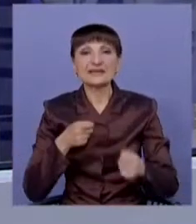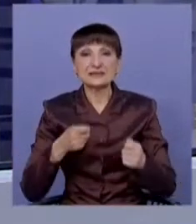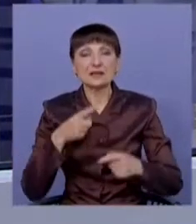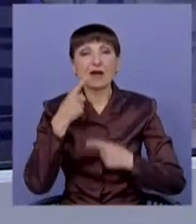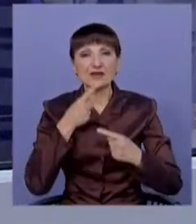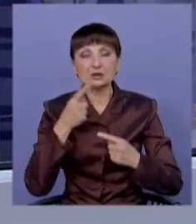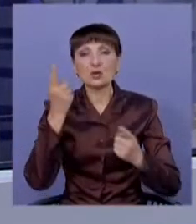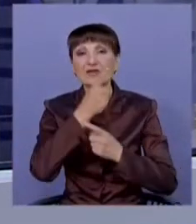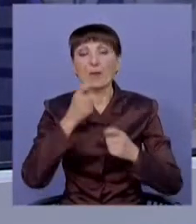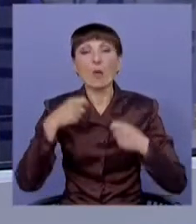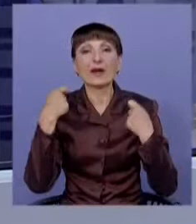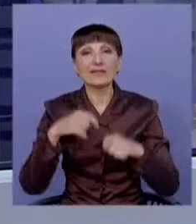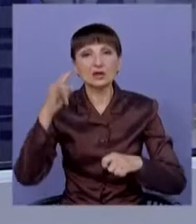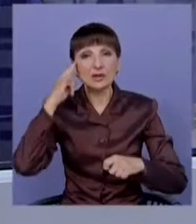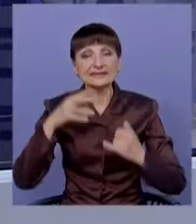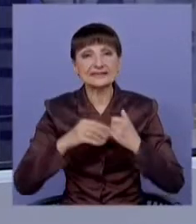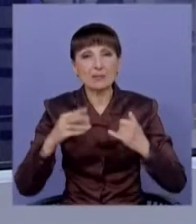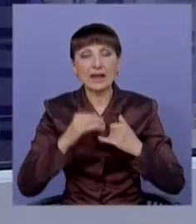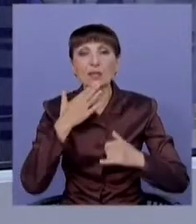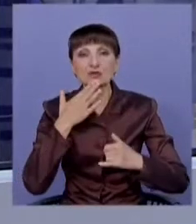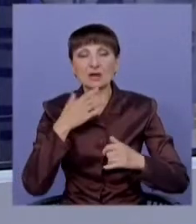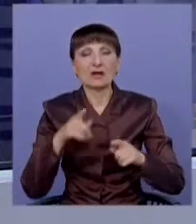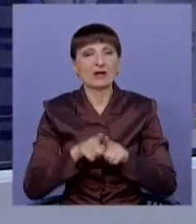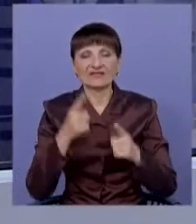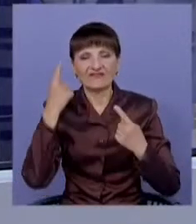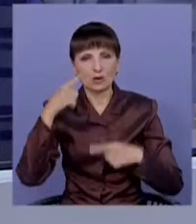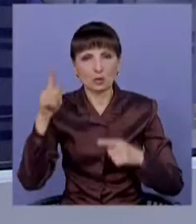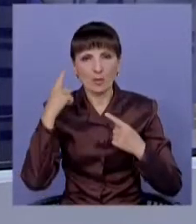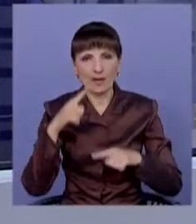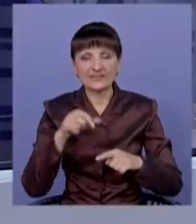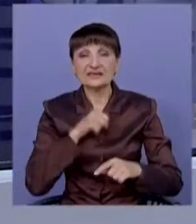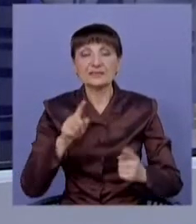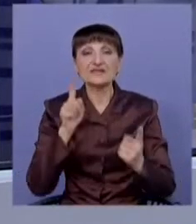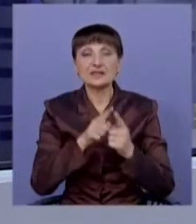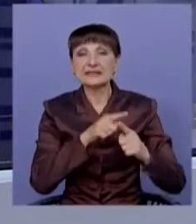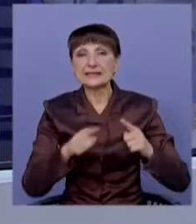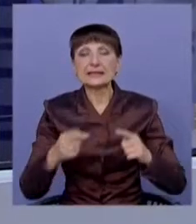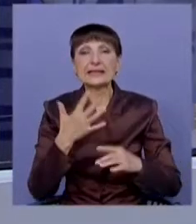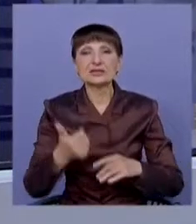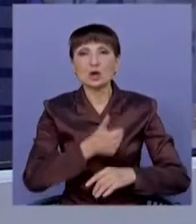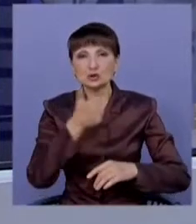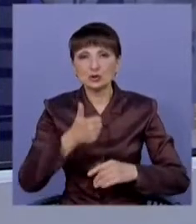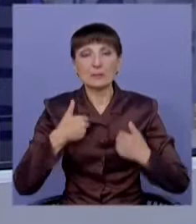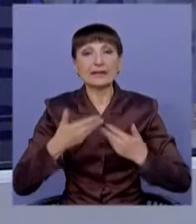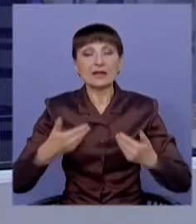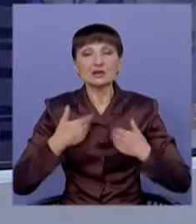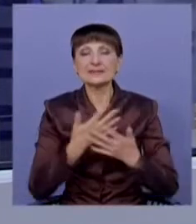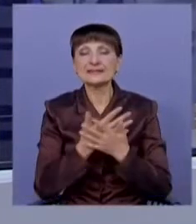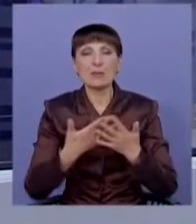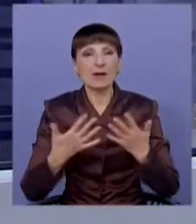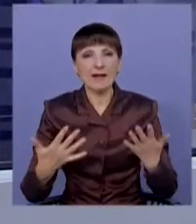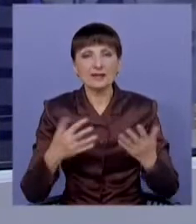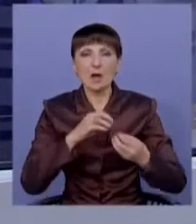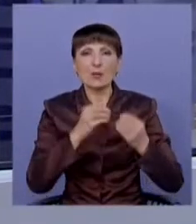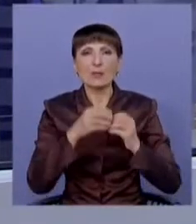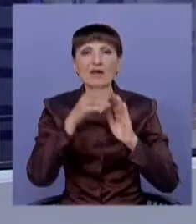что информация о продаже казахстанских земель иностранцам тоже фейковая. Сама встреча длилась несколько часов. Предложения звучали самые разные, от проблем